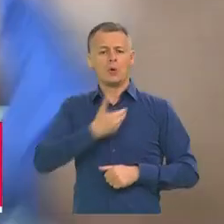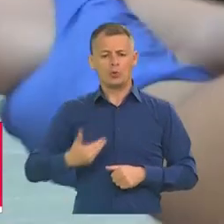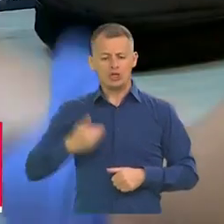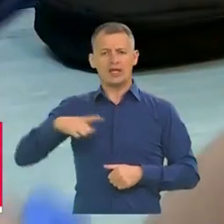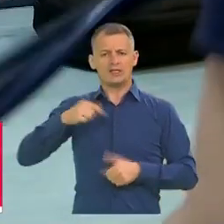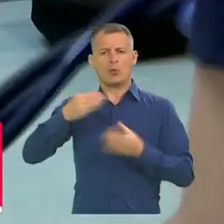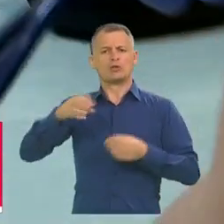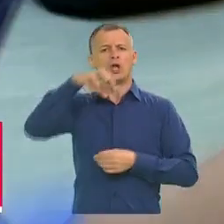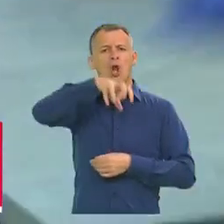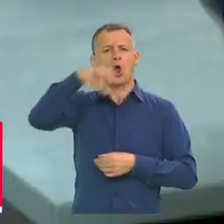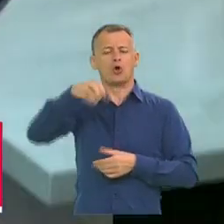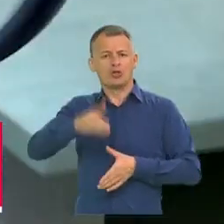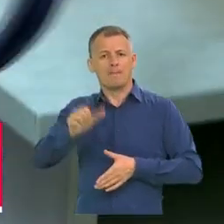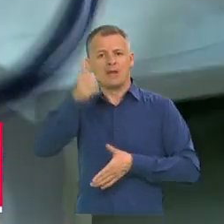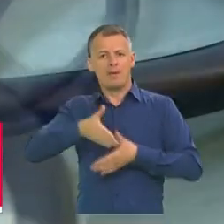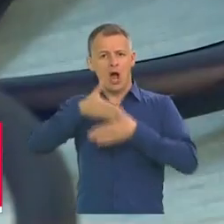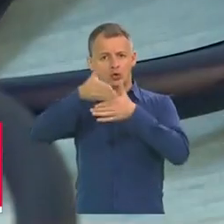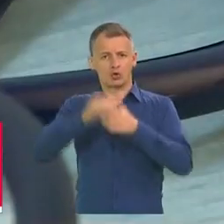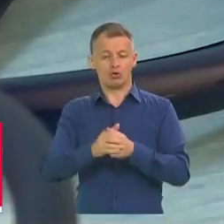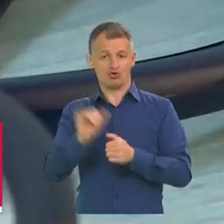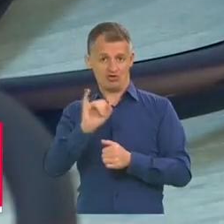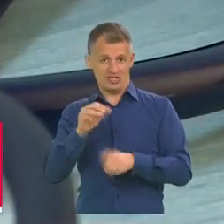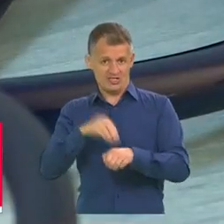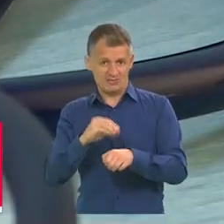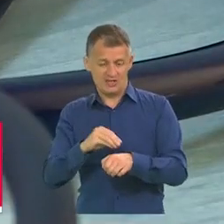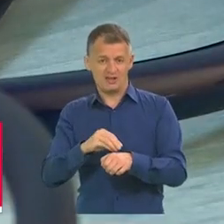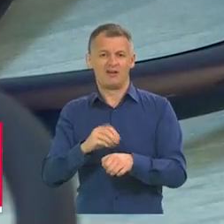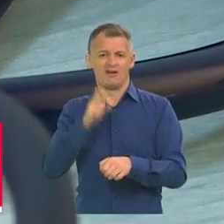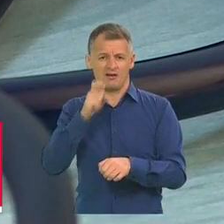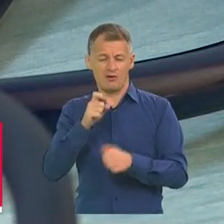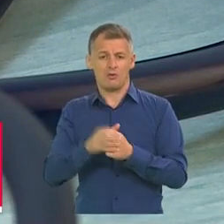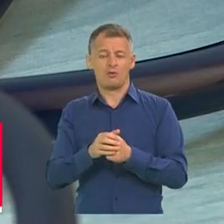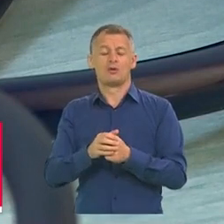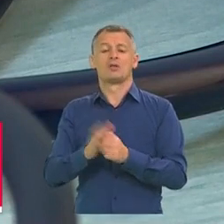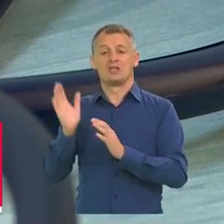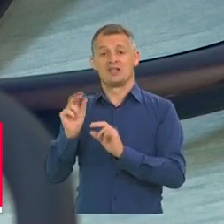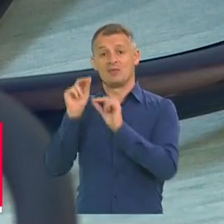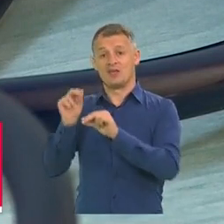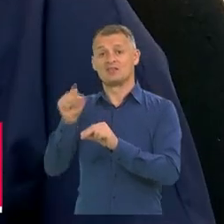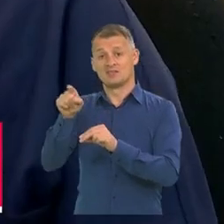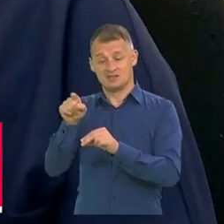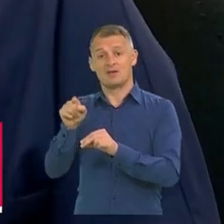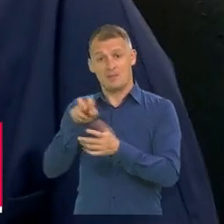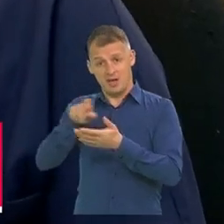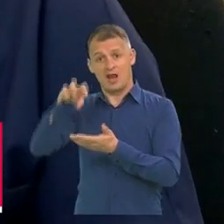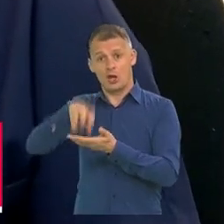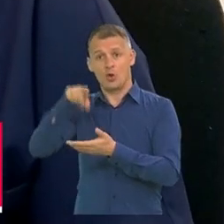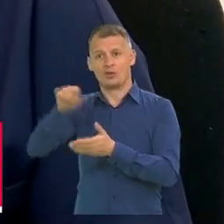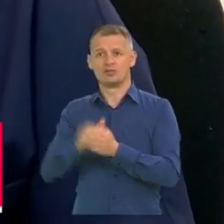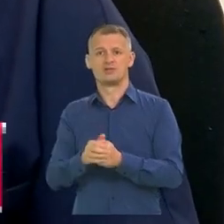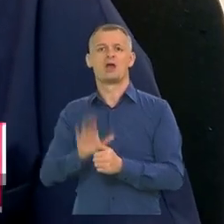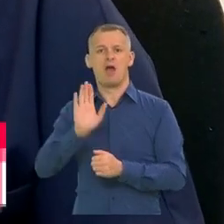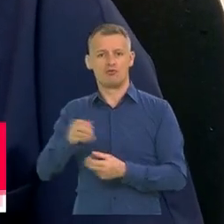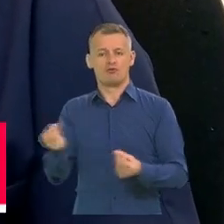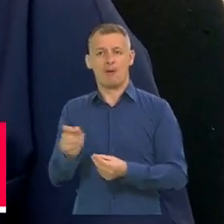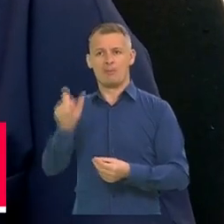de prim ajutor în toate sectoarele, astfel că cei care simt că li se face rău sunt îndemnați să apeleze la aceste centre. Au fost câteva persoane cărora